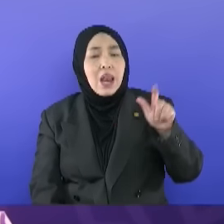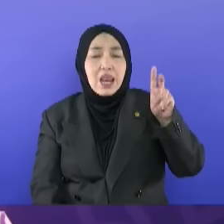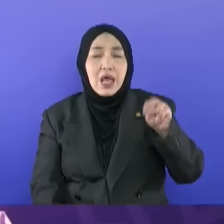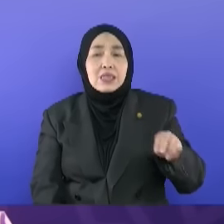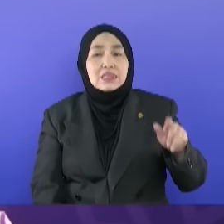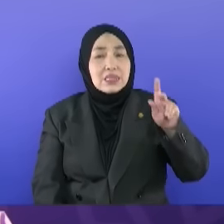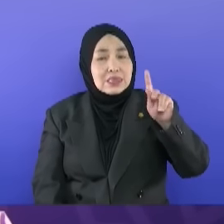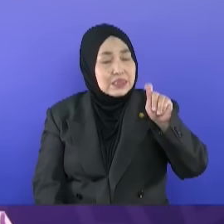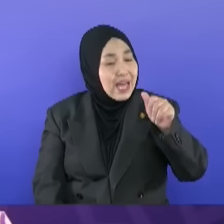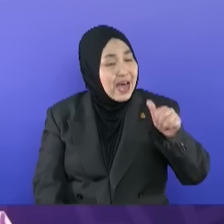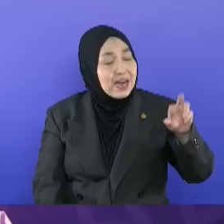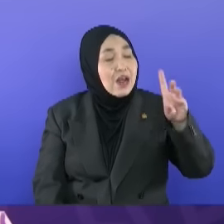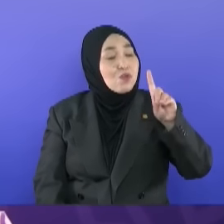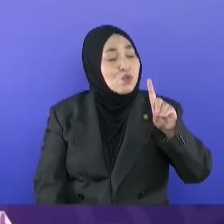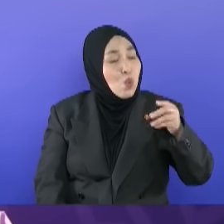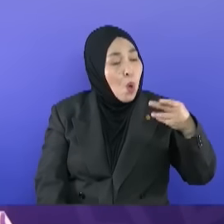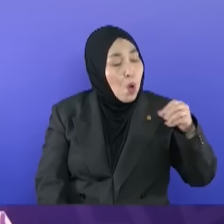tard.